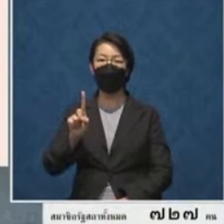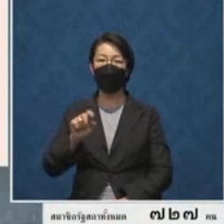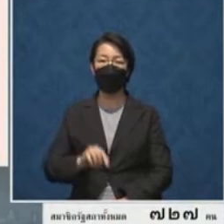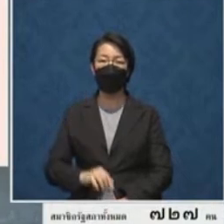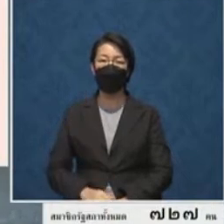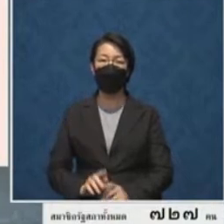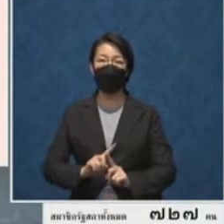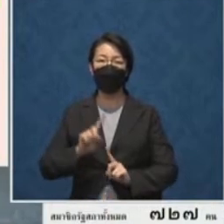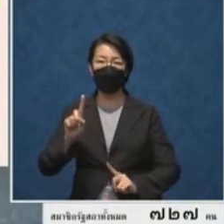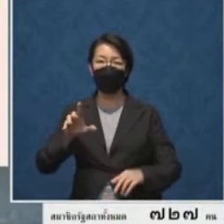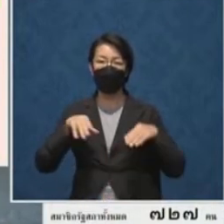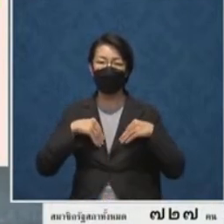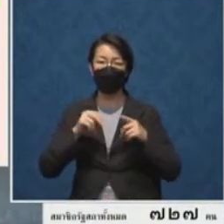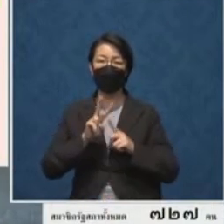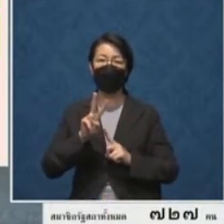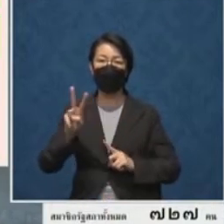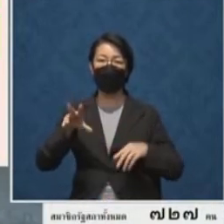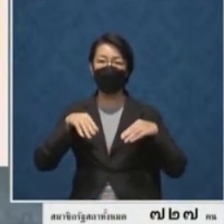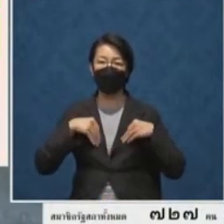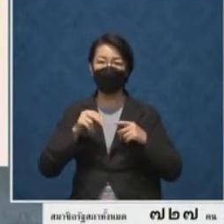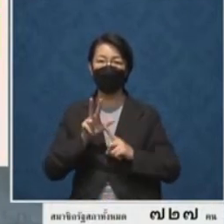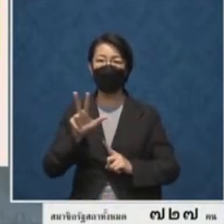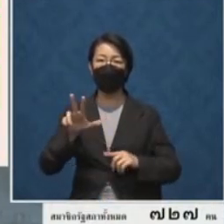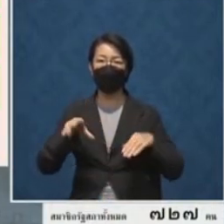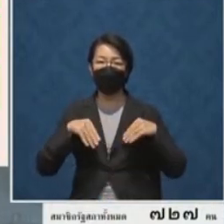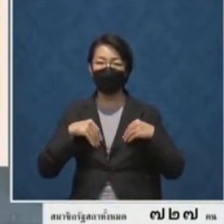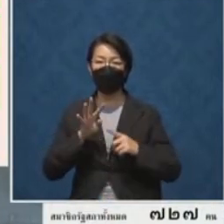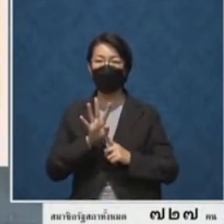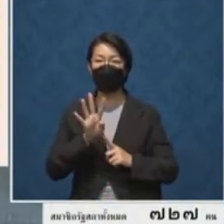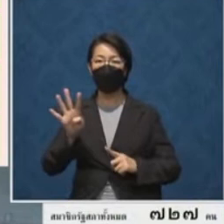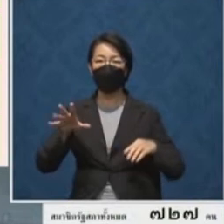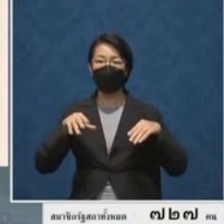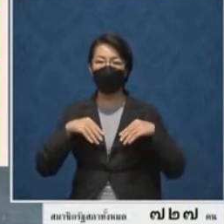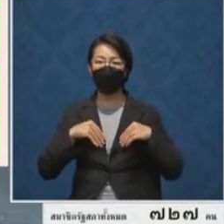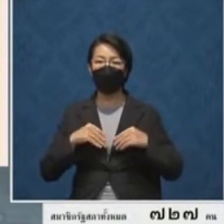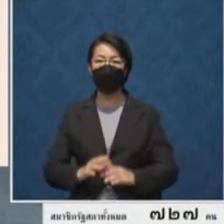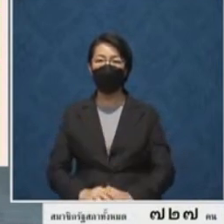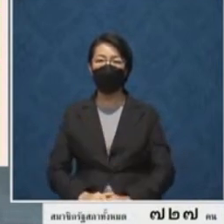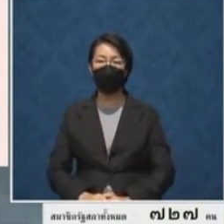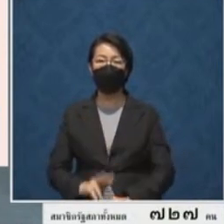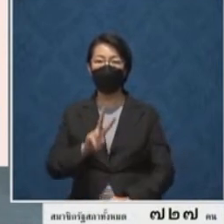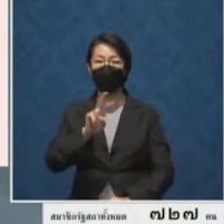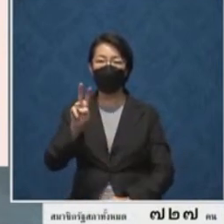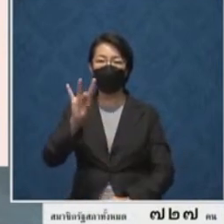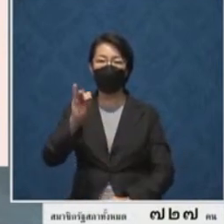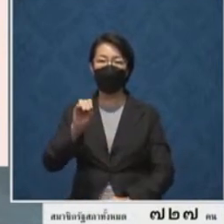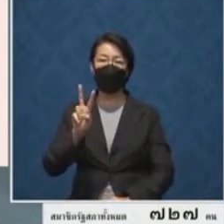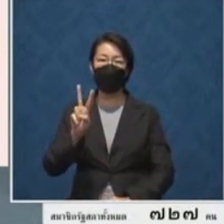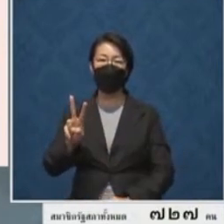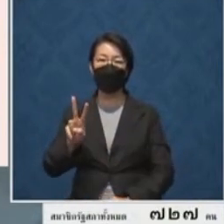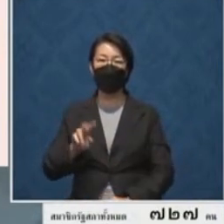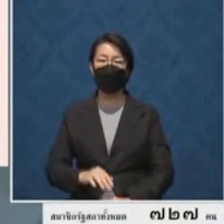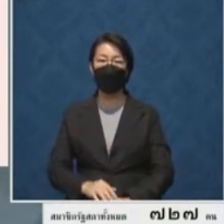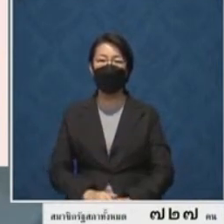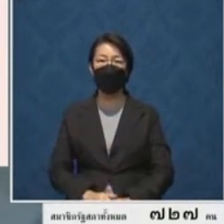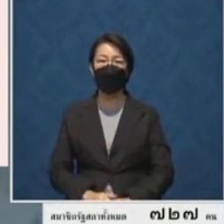รับหลักการ3รับหลักการ4รับหลักการครับ 282นายปฐมพงษ์สูนจันทร์